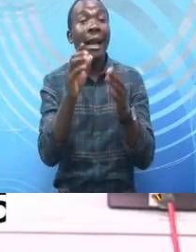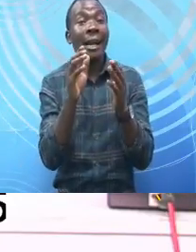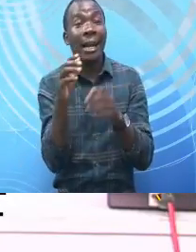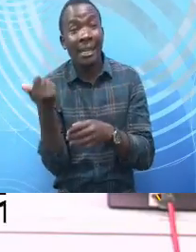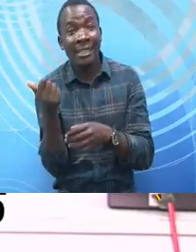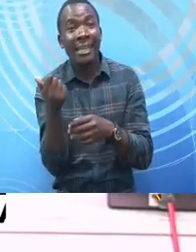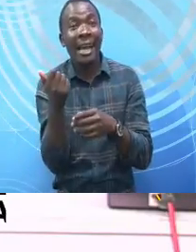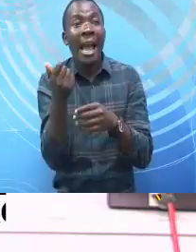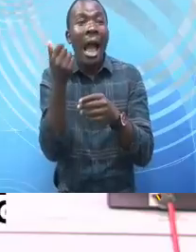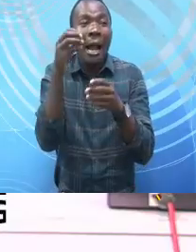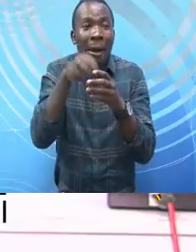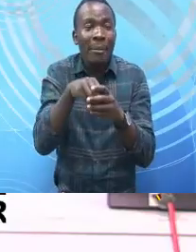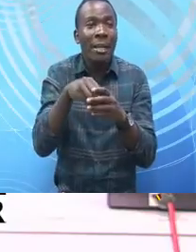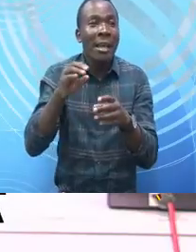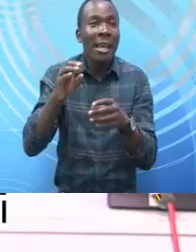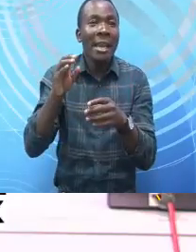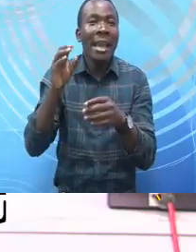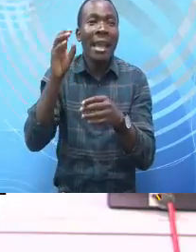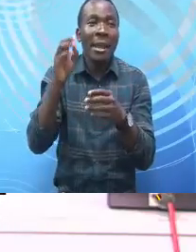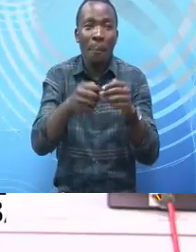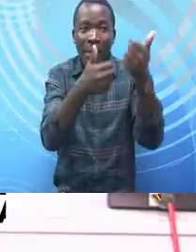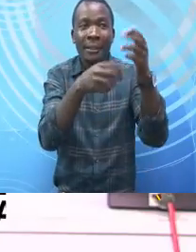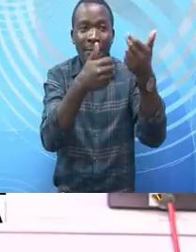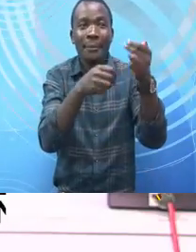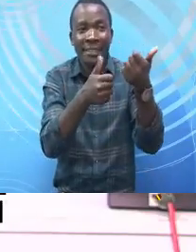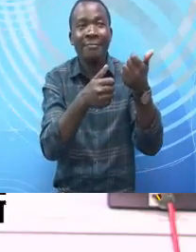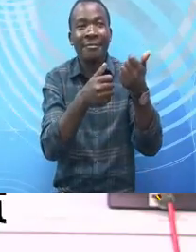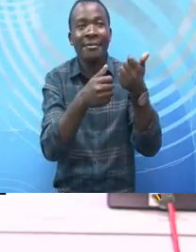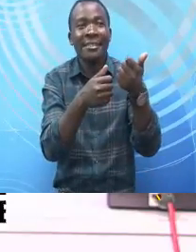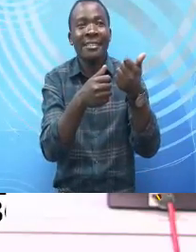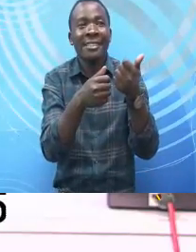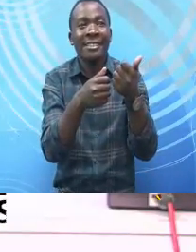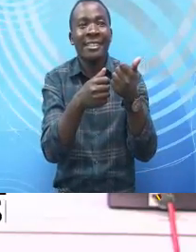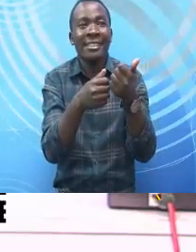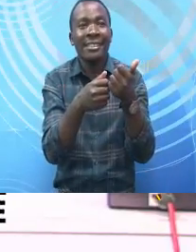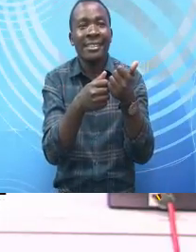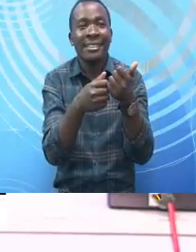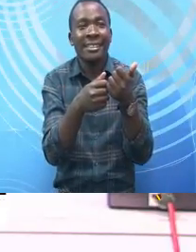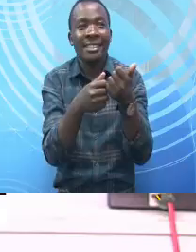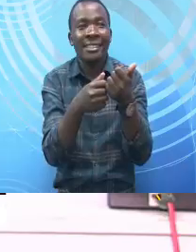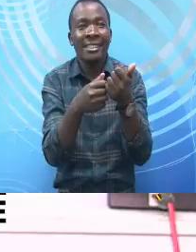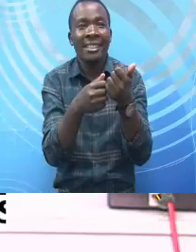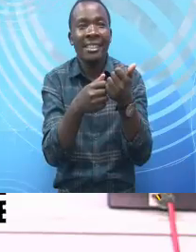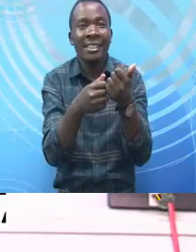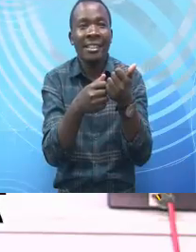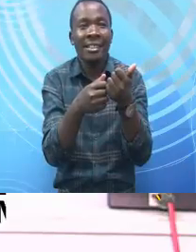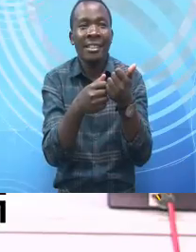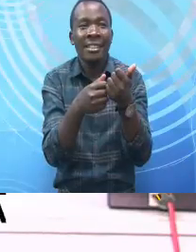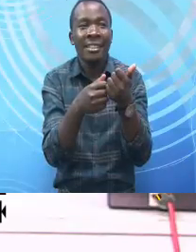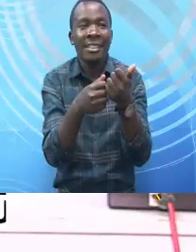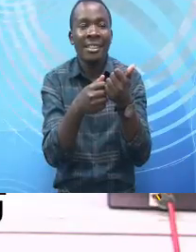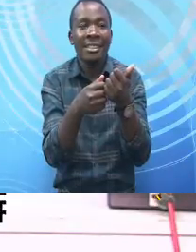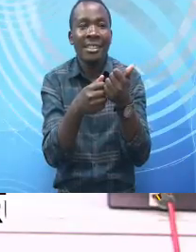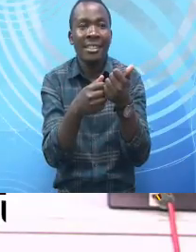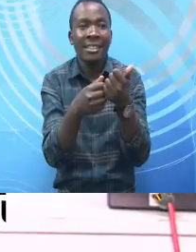akaba n'umunama n'umujyanama none mu ihuriro ry'imiryango y'abafite ubumuga yo